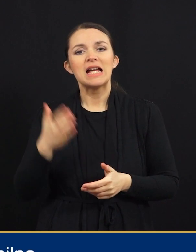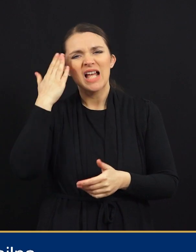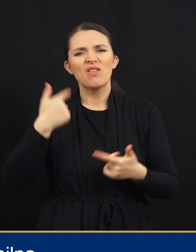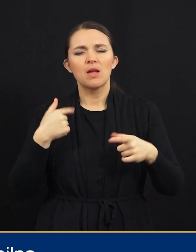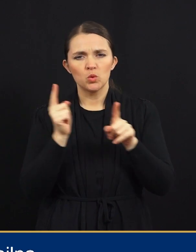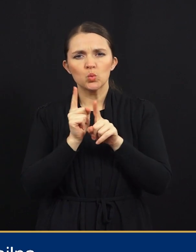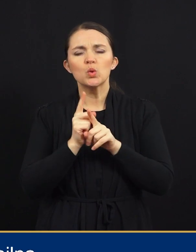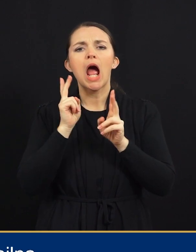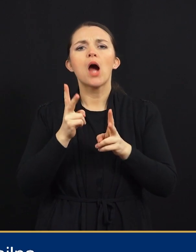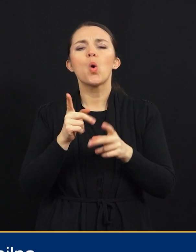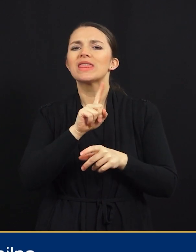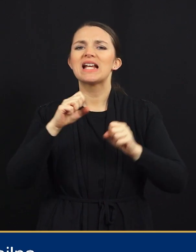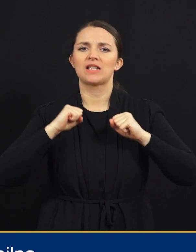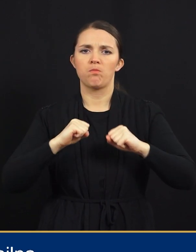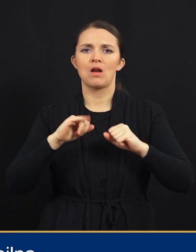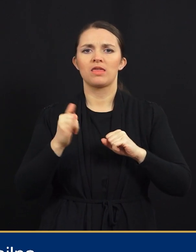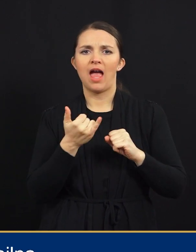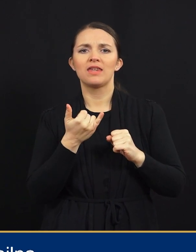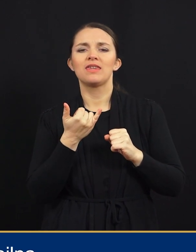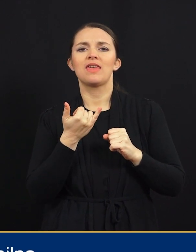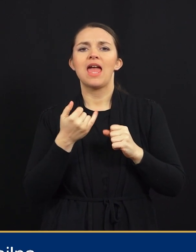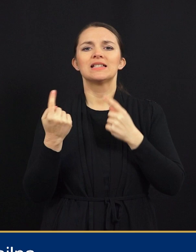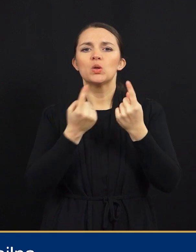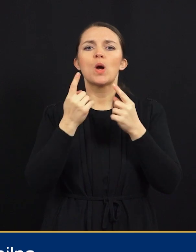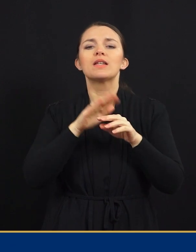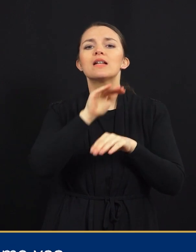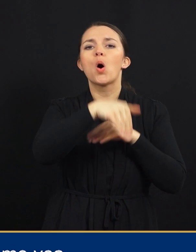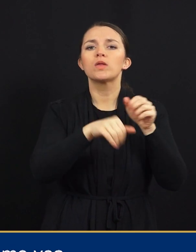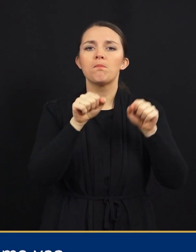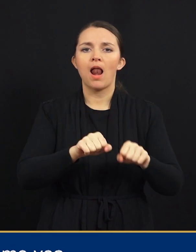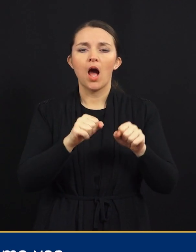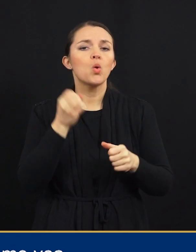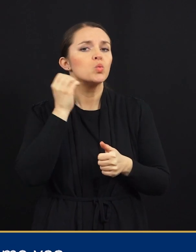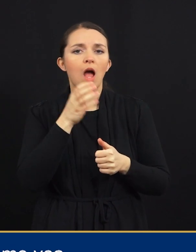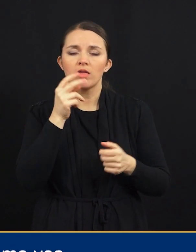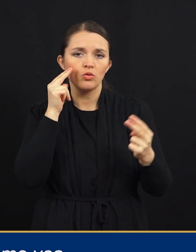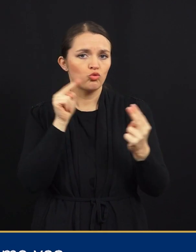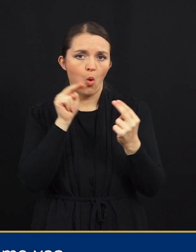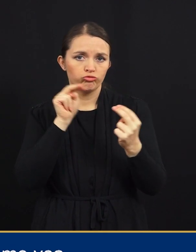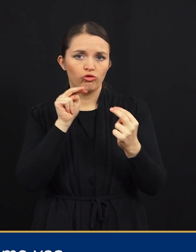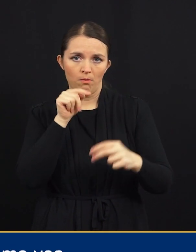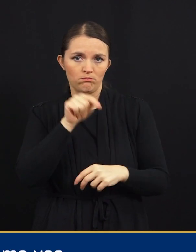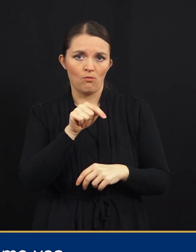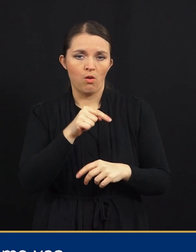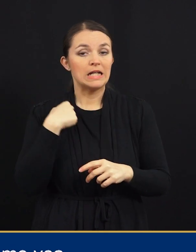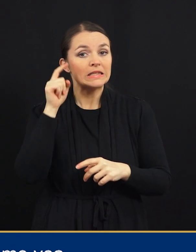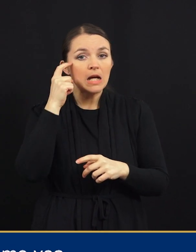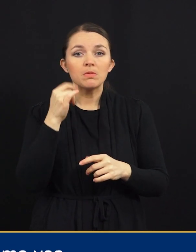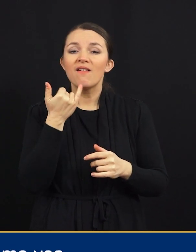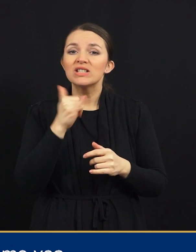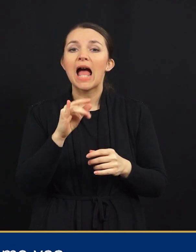Zavedam se tudi, kako nestabilna je situacija na Zahodnem Balkanu, dnevno se soočamo z njo, skrbi me